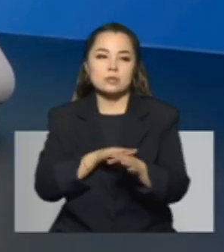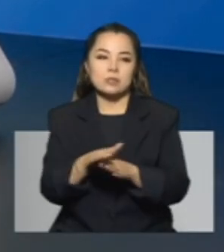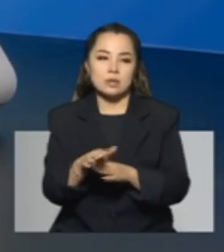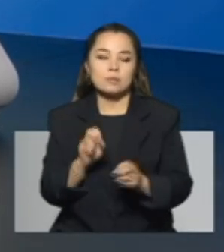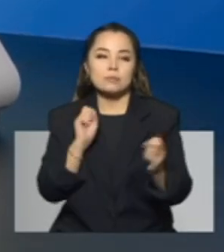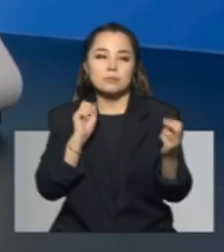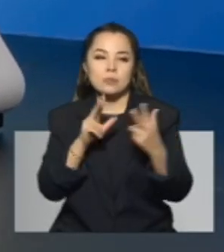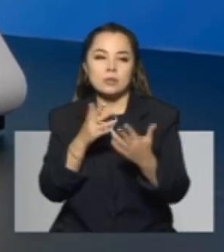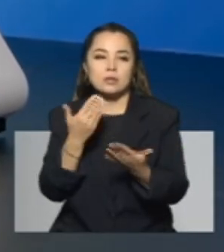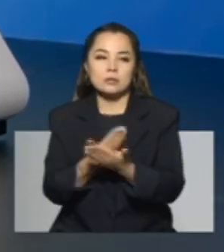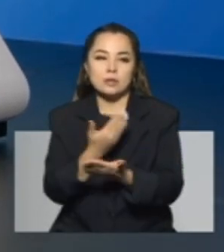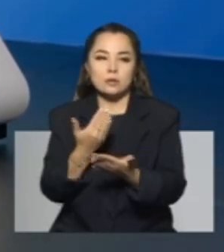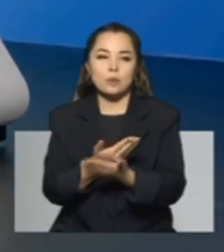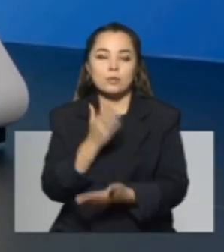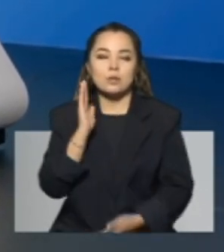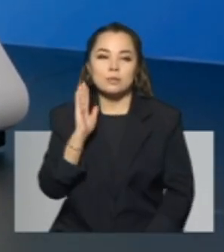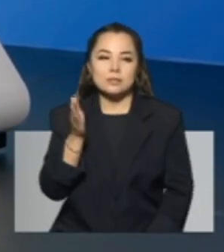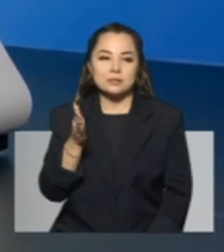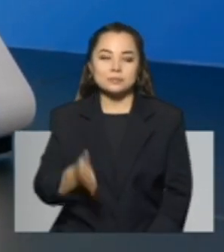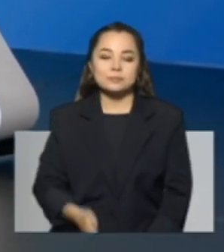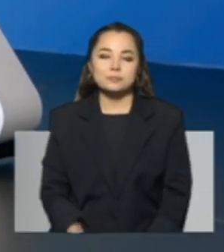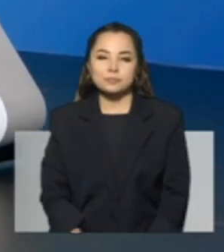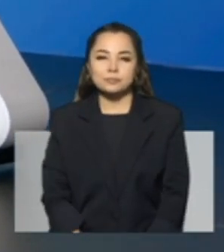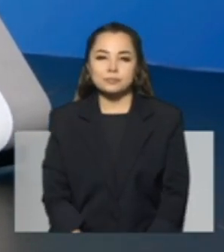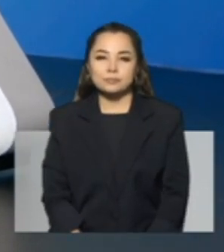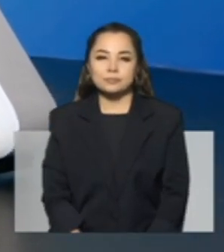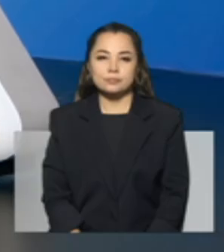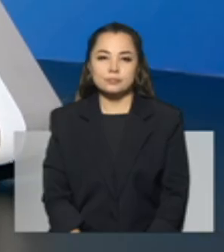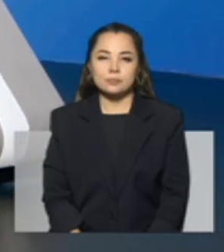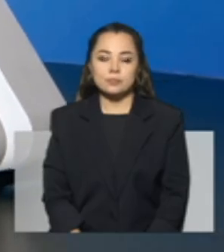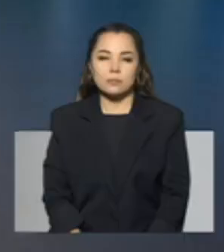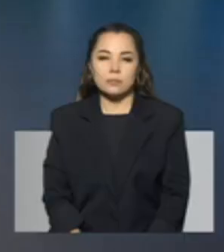Шерхан Жамбыл және Сурда аудармада Шырын Жанғабылым.